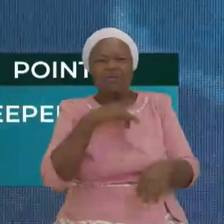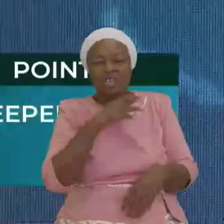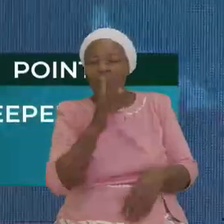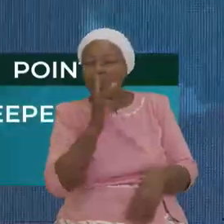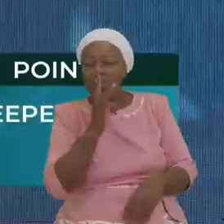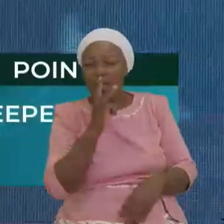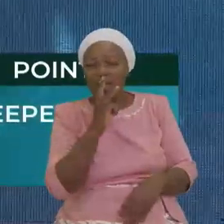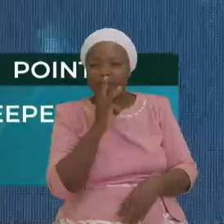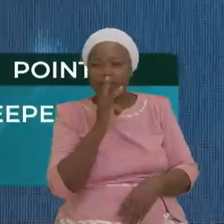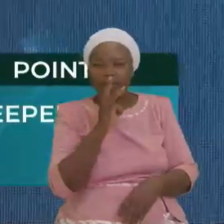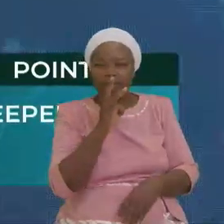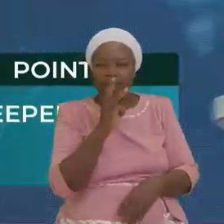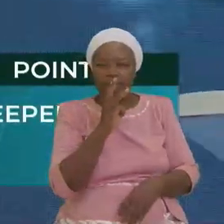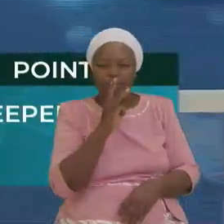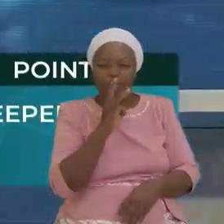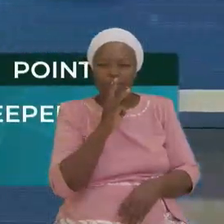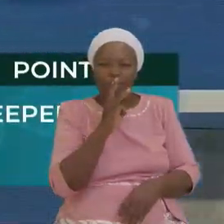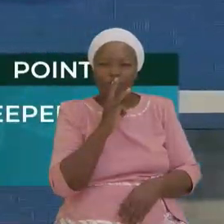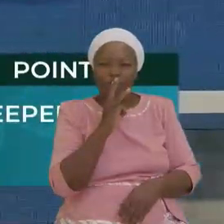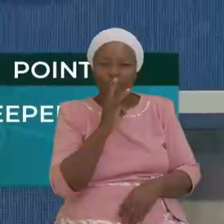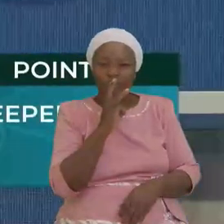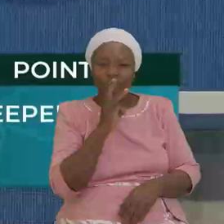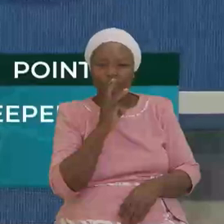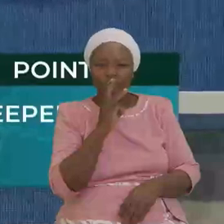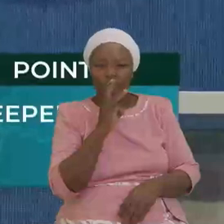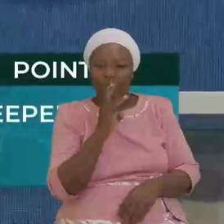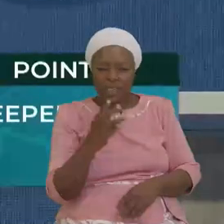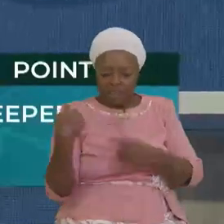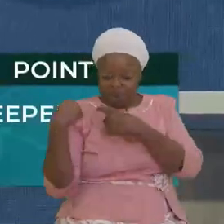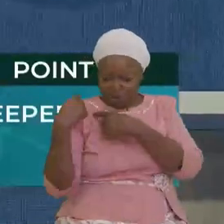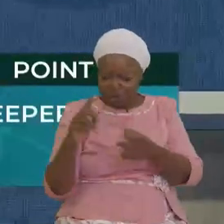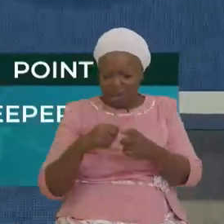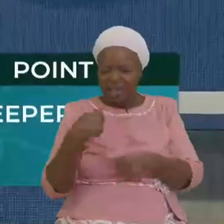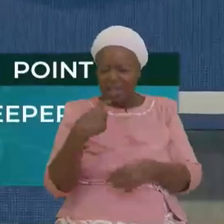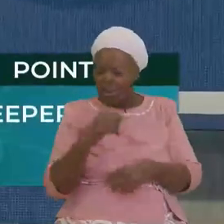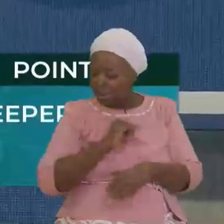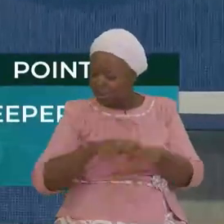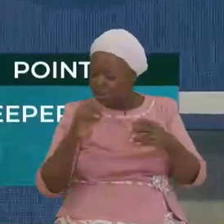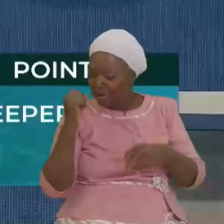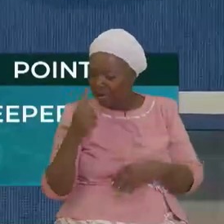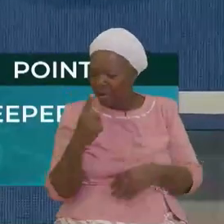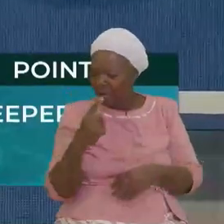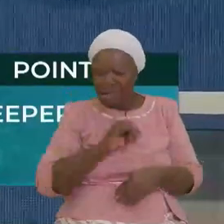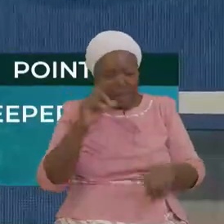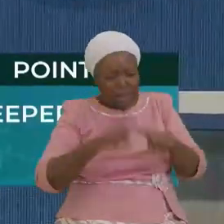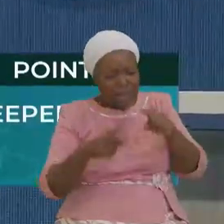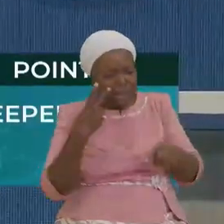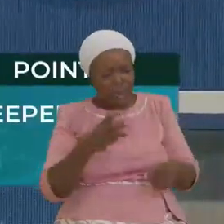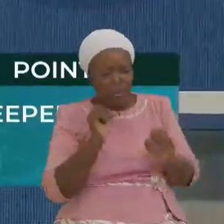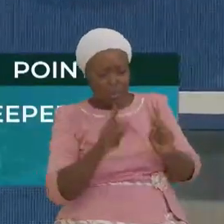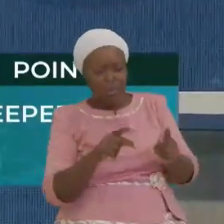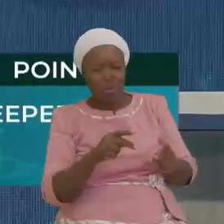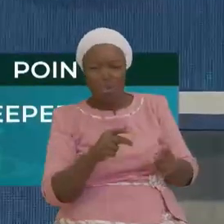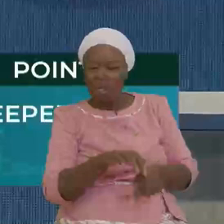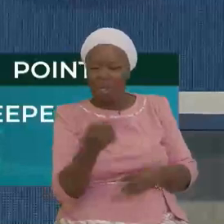d'être aveugles. Il continue d'utiliser cette eau contaminée. Il dit, mais moi, je ne